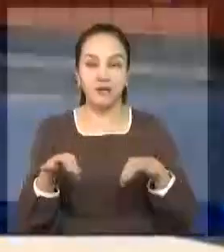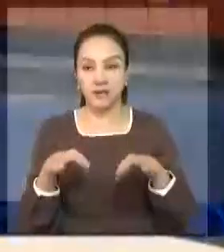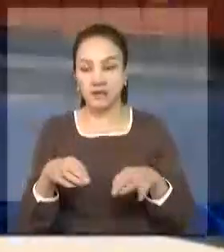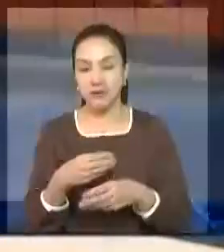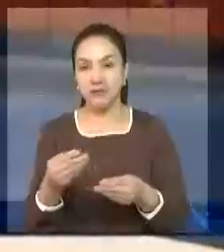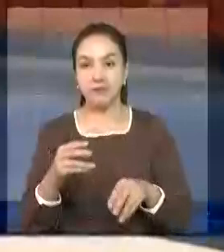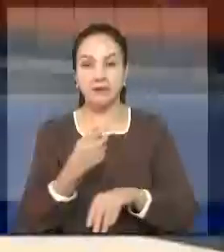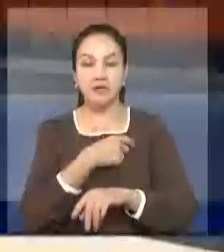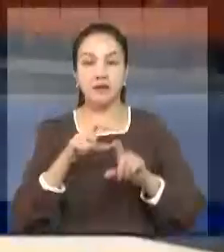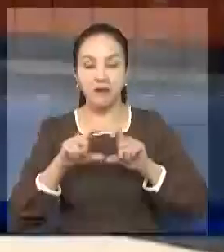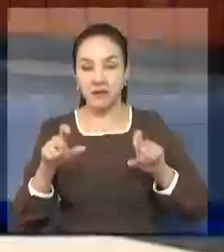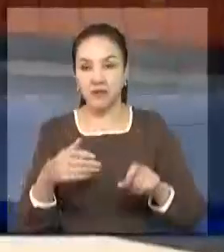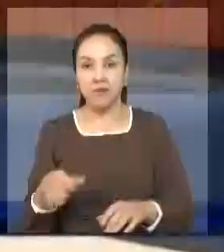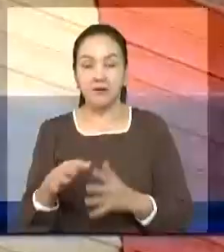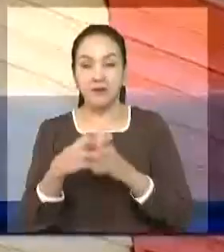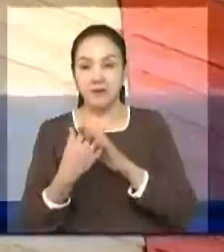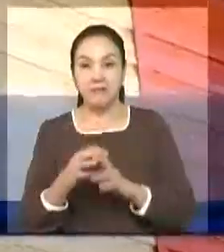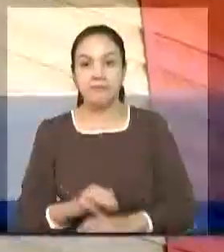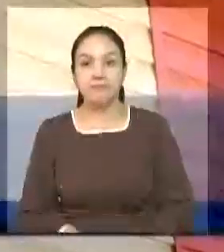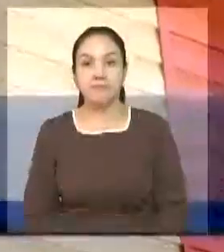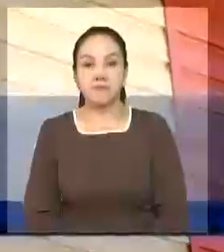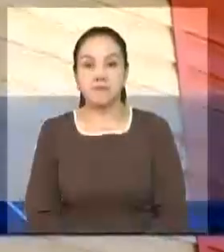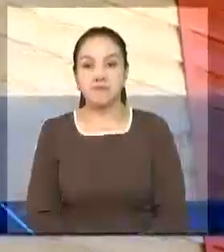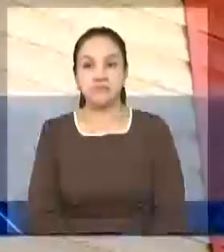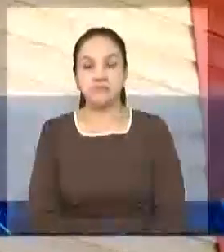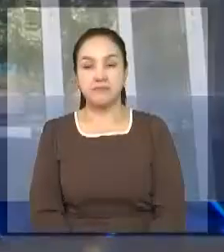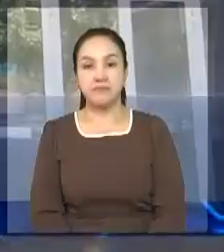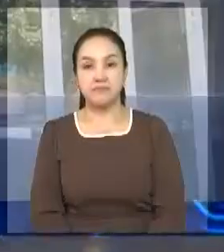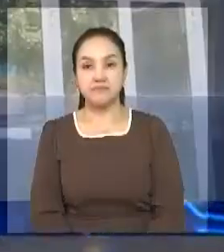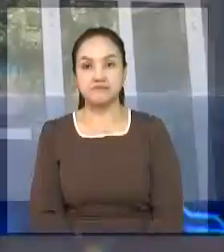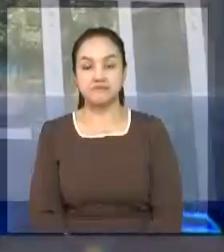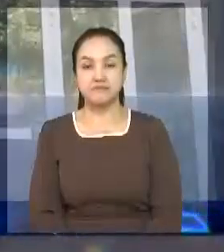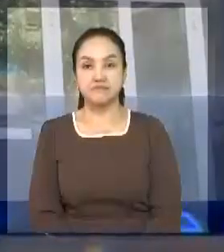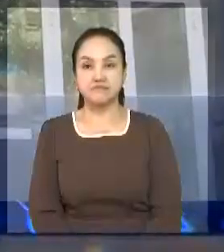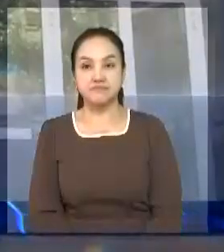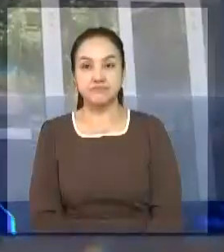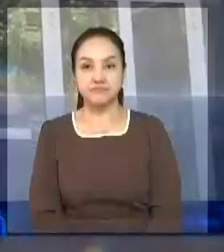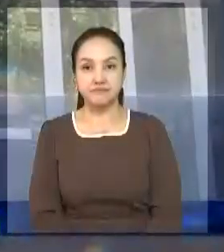оснащены медицинские пункты населенных пунктов. Николай Сырбов, Нурболат Куантайулы, Жанадиль Сагиев, телеканал Актобе.